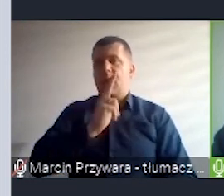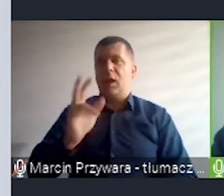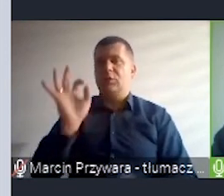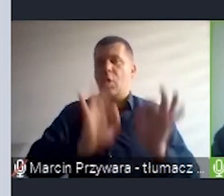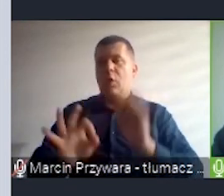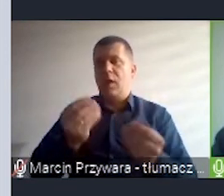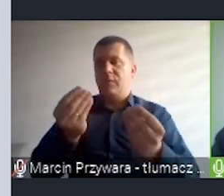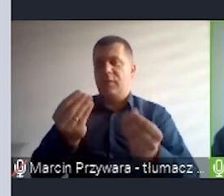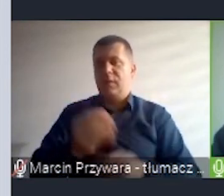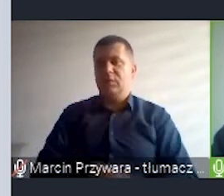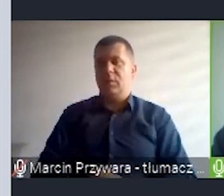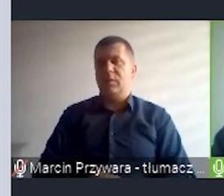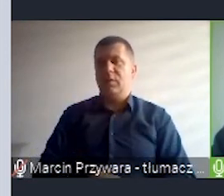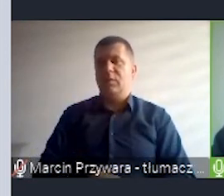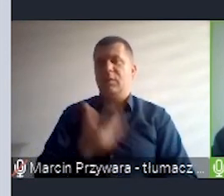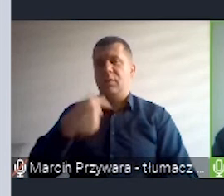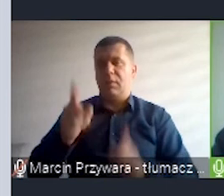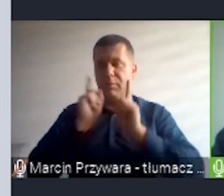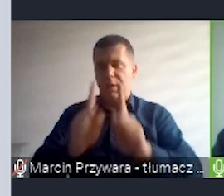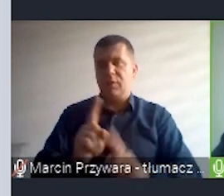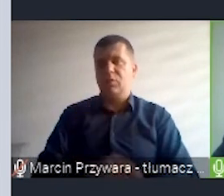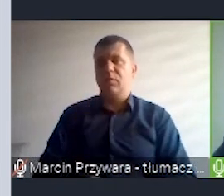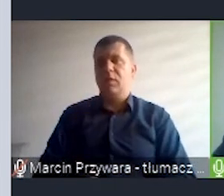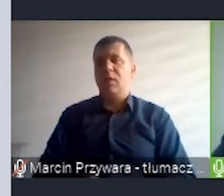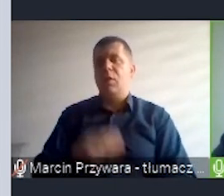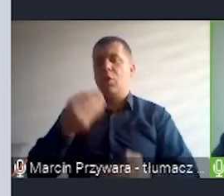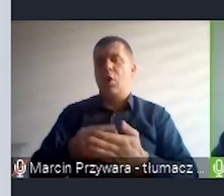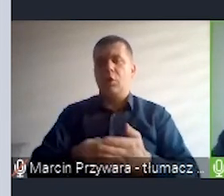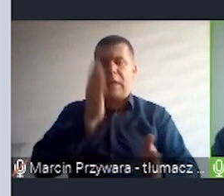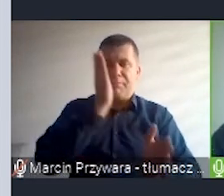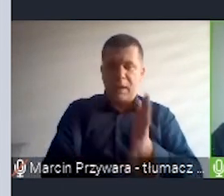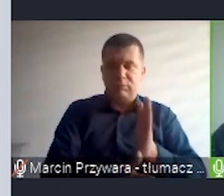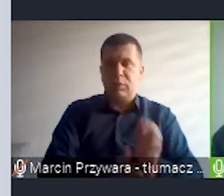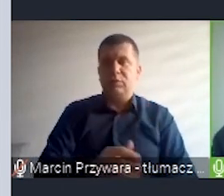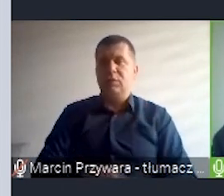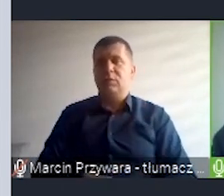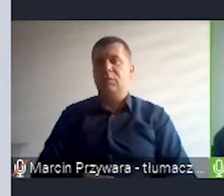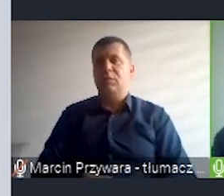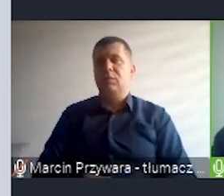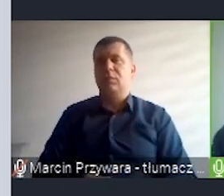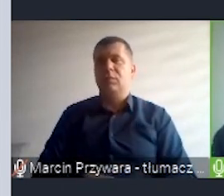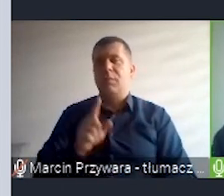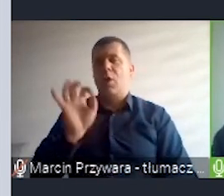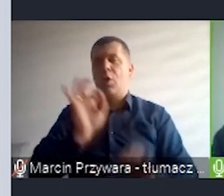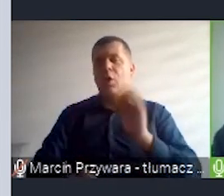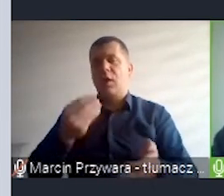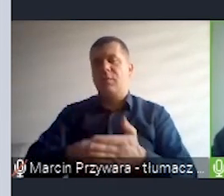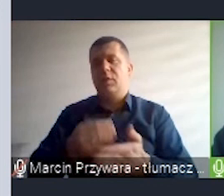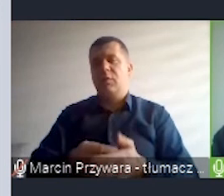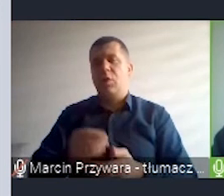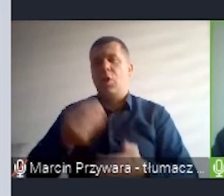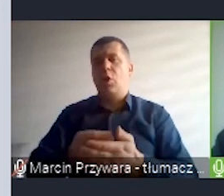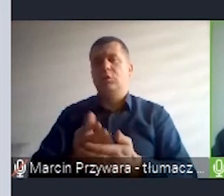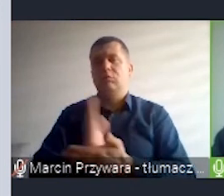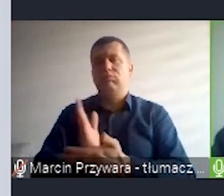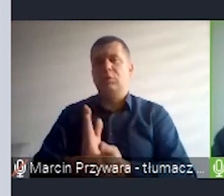korekta finansowa związana z nieprawidłowością na kosztach bezpośrednich pociąga za sobą korektę finansową na kosztach